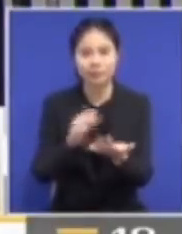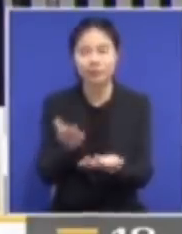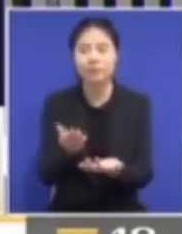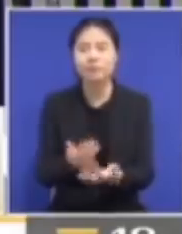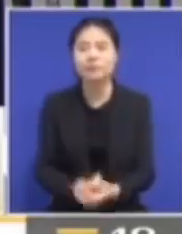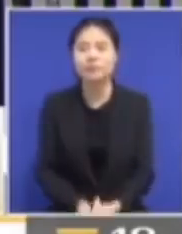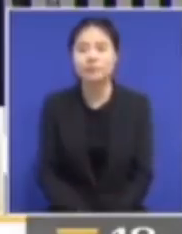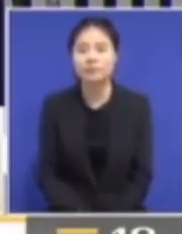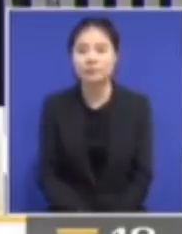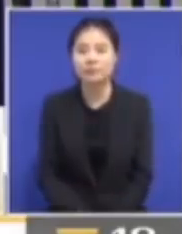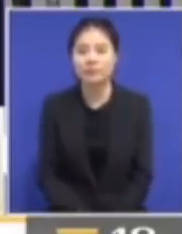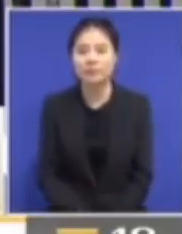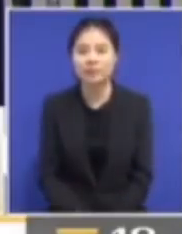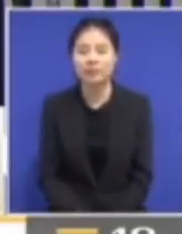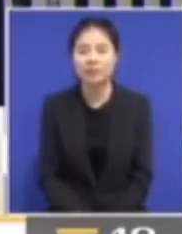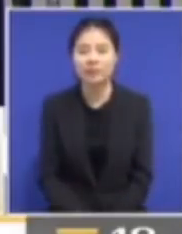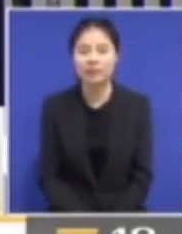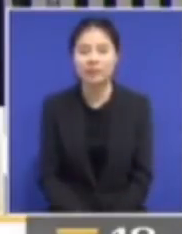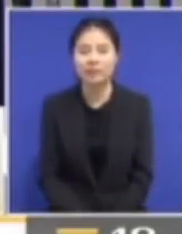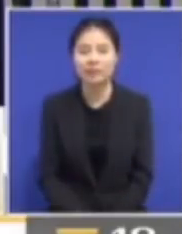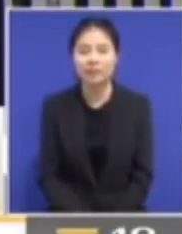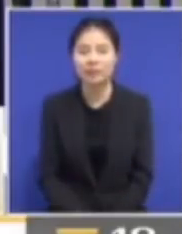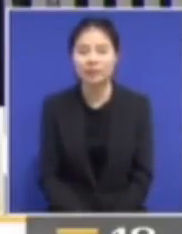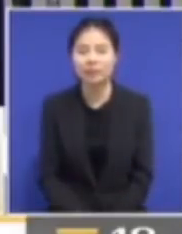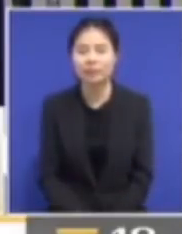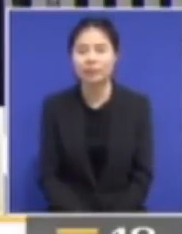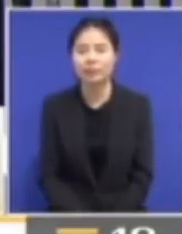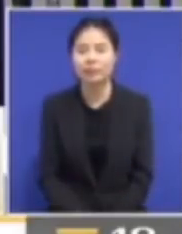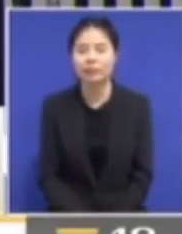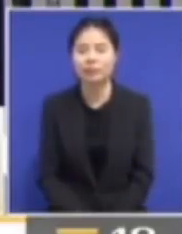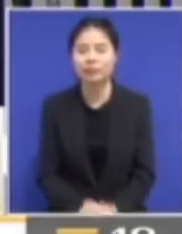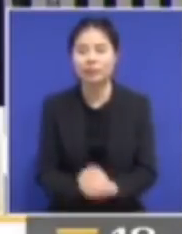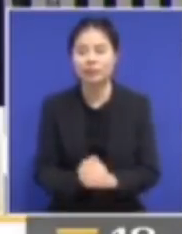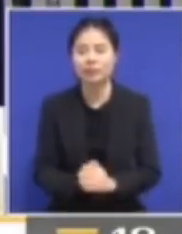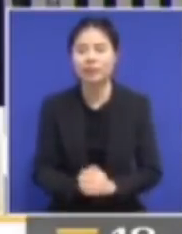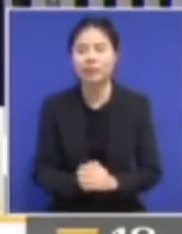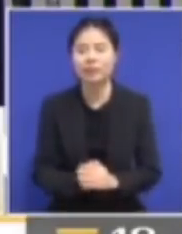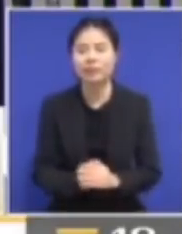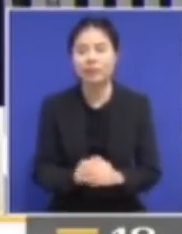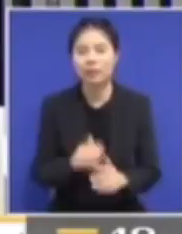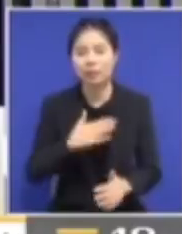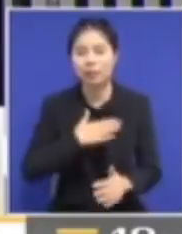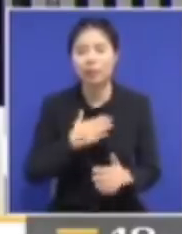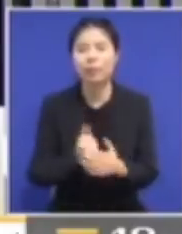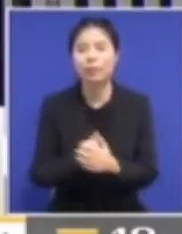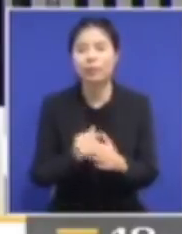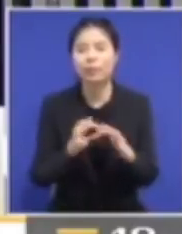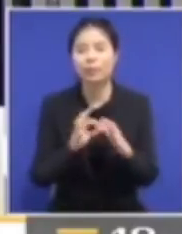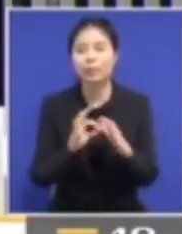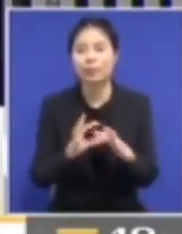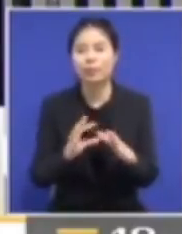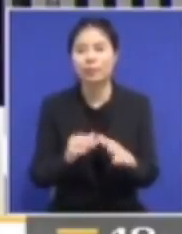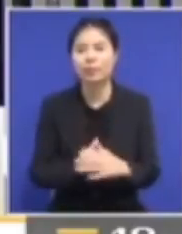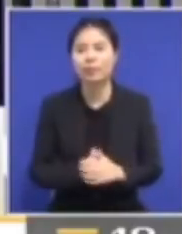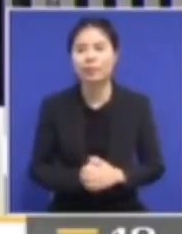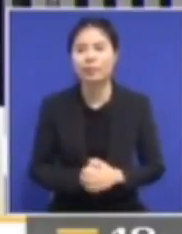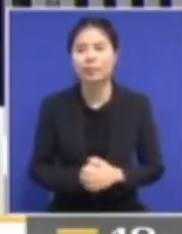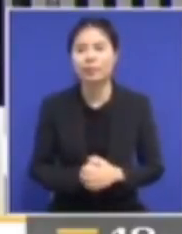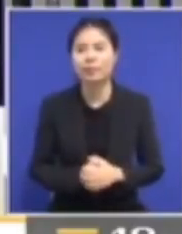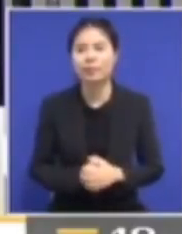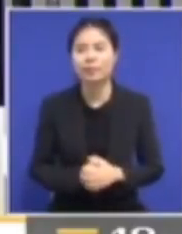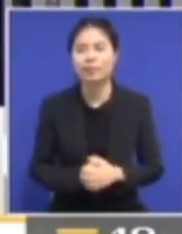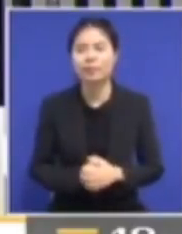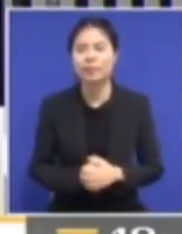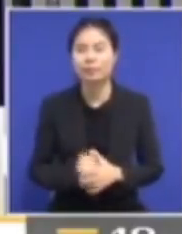มเดี๋ยวฟังท่านพลเอกปรีชาพูดให้จบก่อน โดยกับผมไม่ได้มีส่วนสนับสนุนในการกระทำของบุตรชายแต่อย่างใด ผม